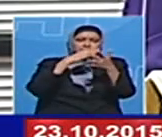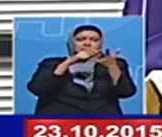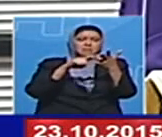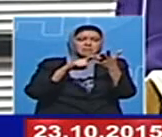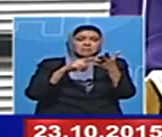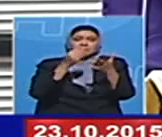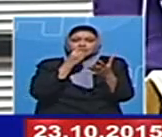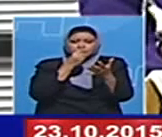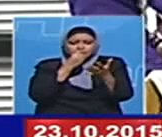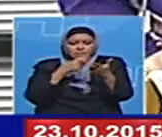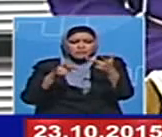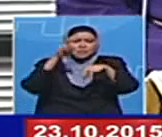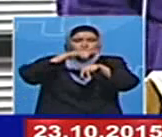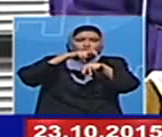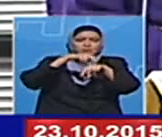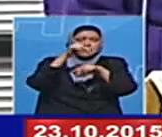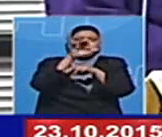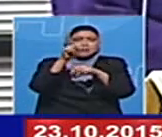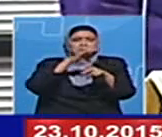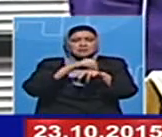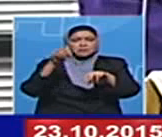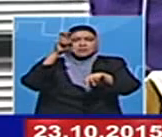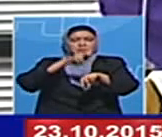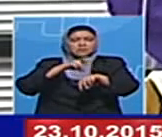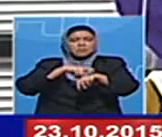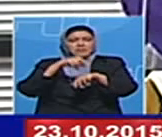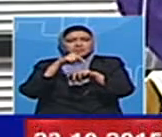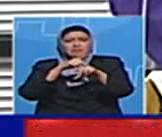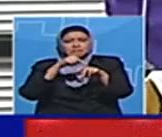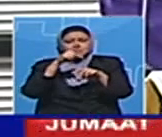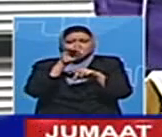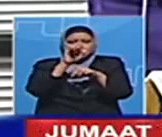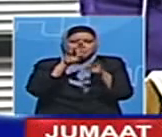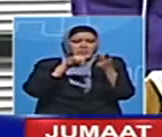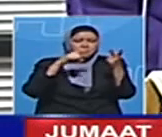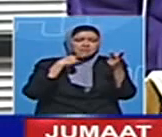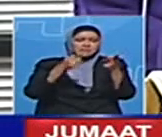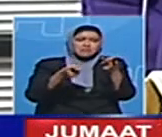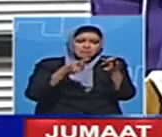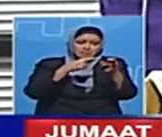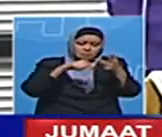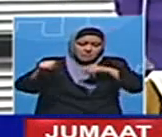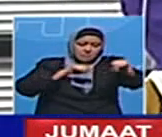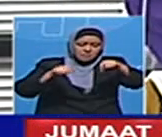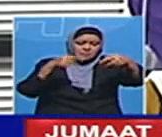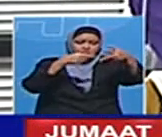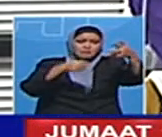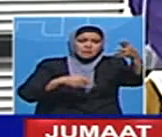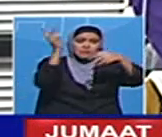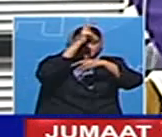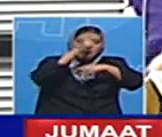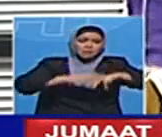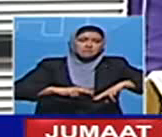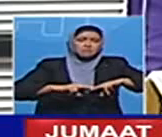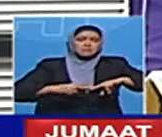ubi keledek dan ubi kayu tuan yang di-pertua sehubungan dengan tindakan-tindakan tadi kerajaan akan melipat gandakan